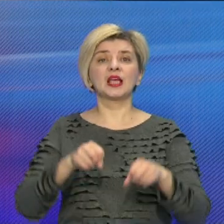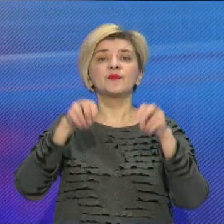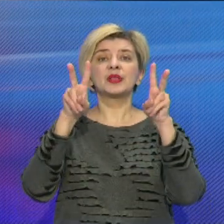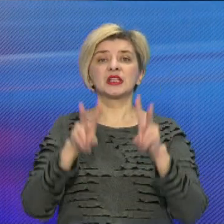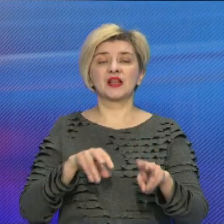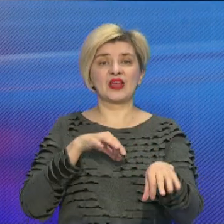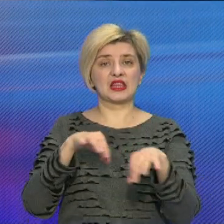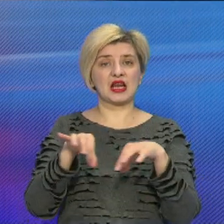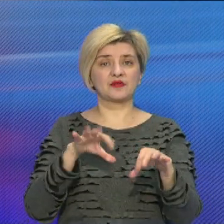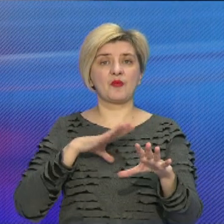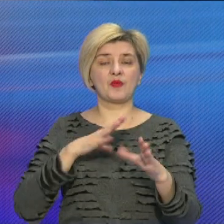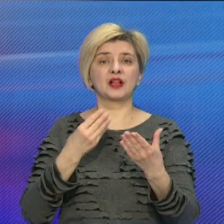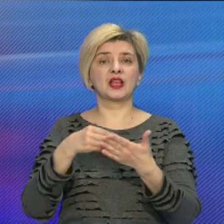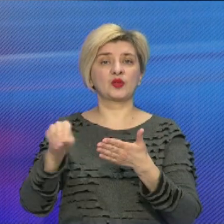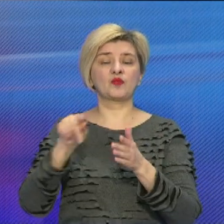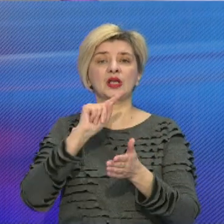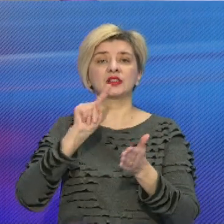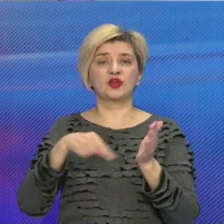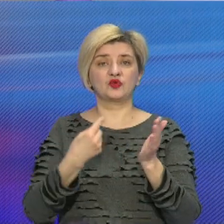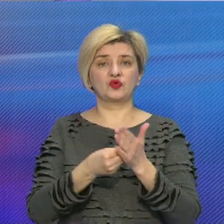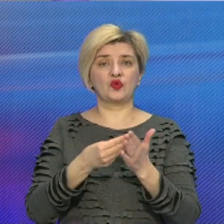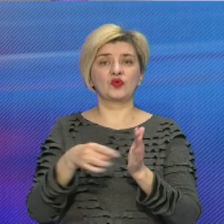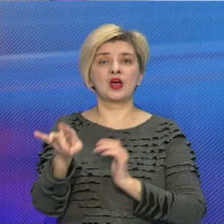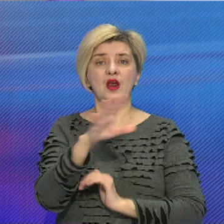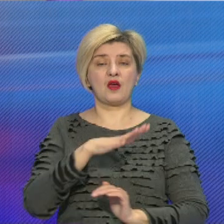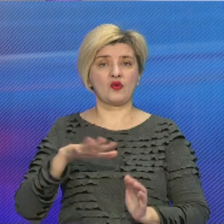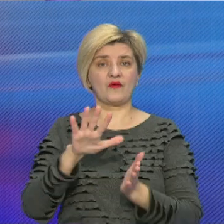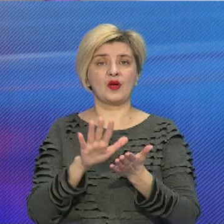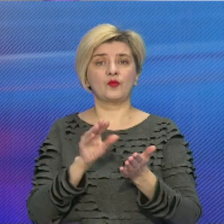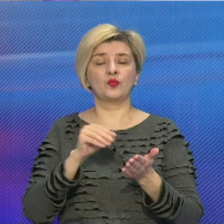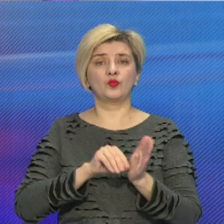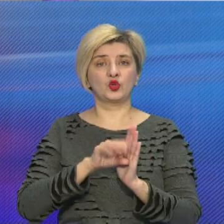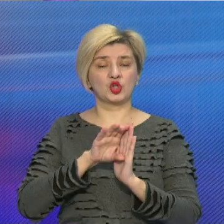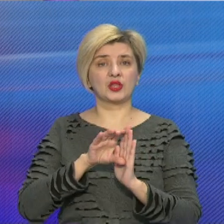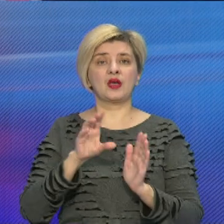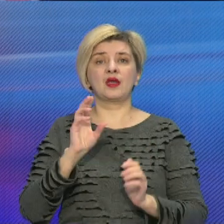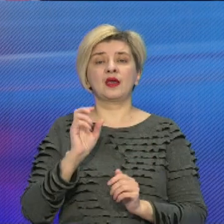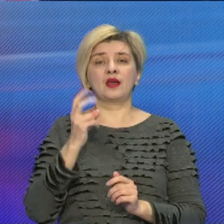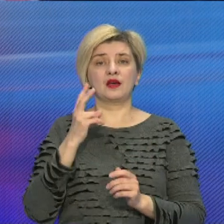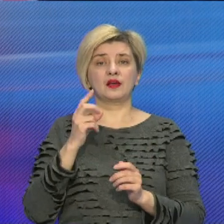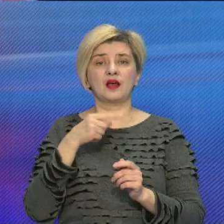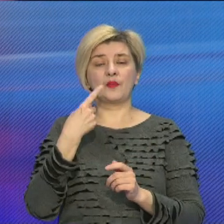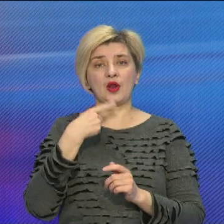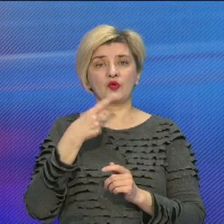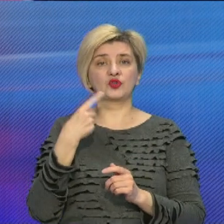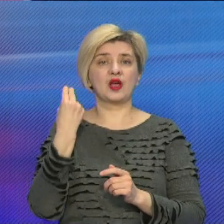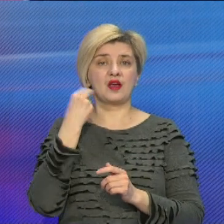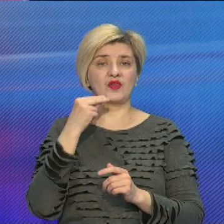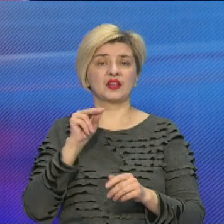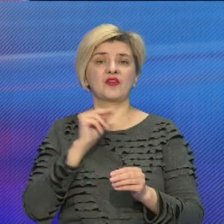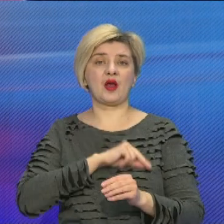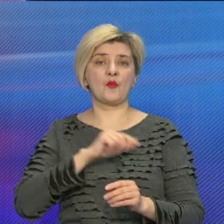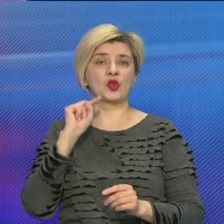Специализованный транспорт был набыты за сродки районного бюджета. Как прогучало на церемонии, эффективная работа экономики и выполнение бюджета